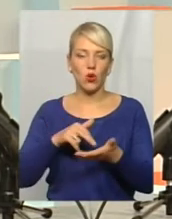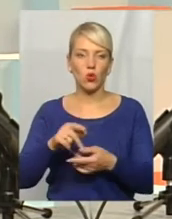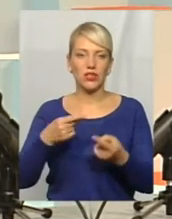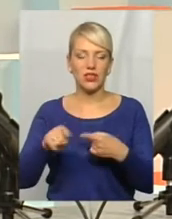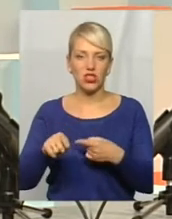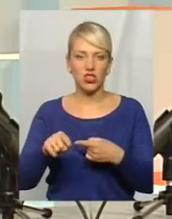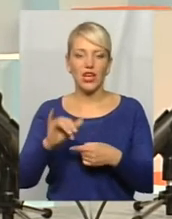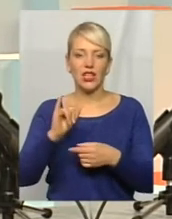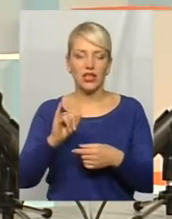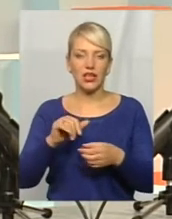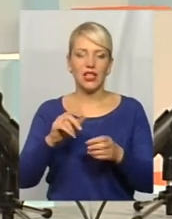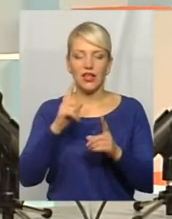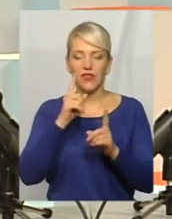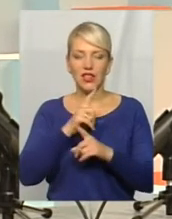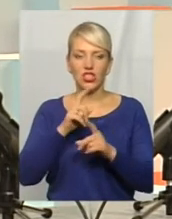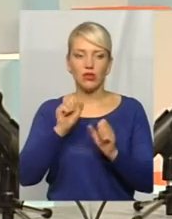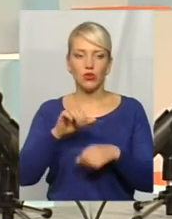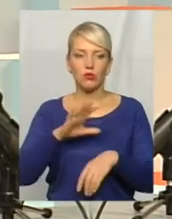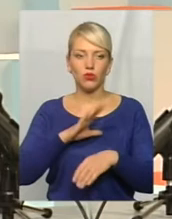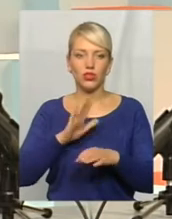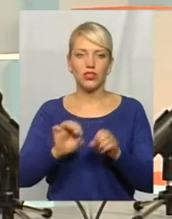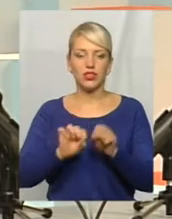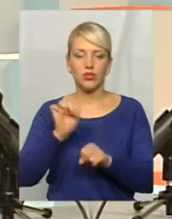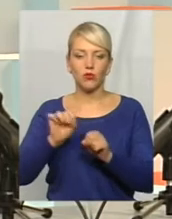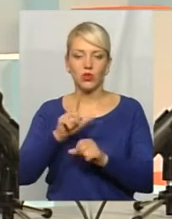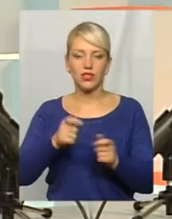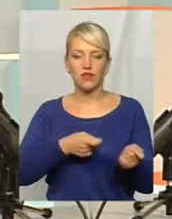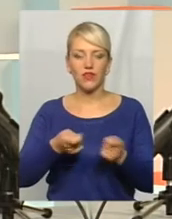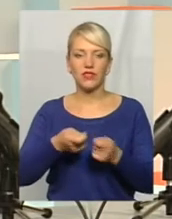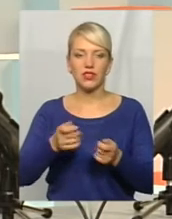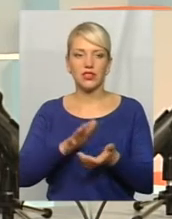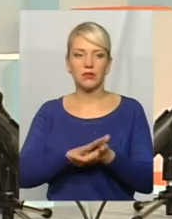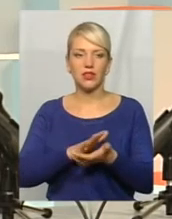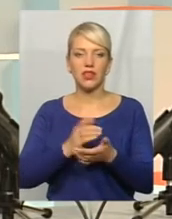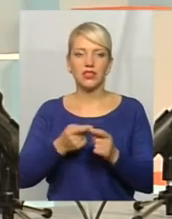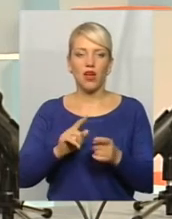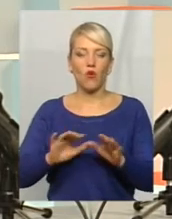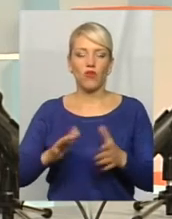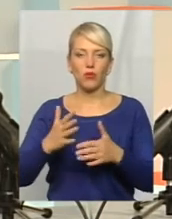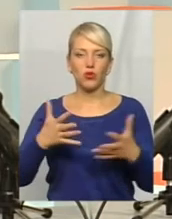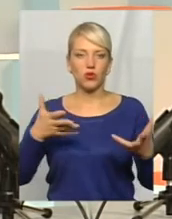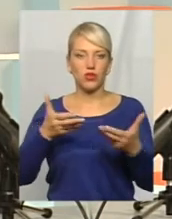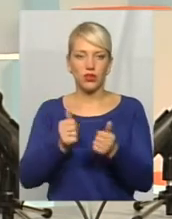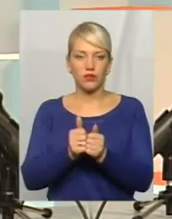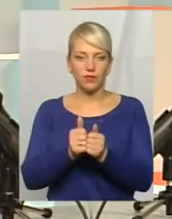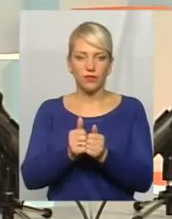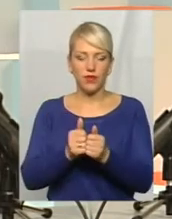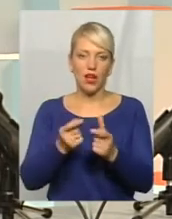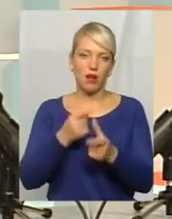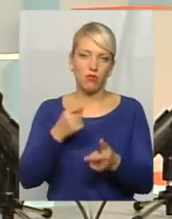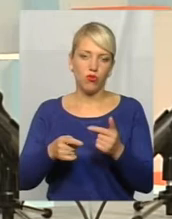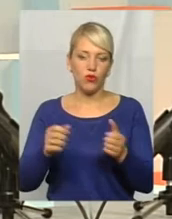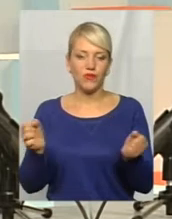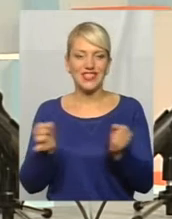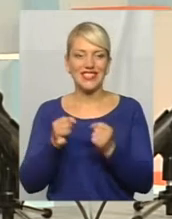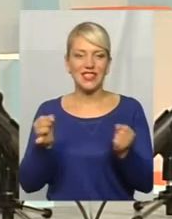інший. Невеличкі можуть бути тільки збої з вивезенням сміття. Це у випадку дорожньо-транспортних пригод або